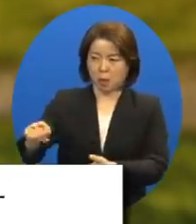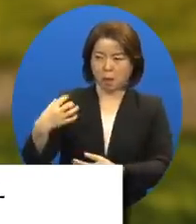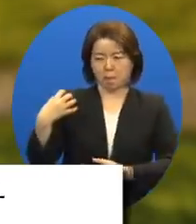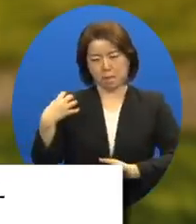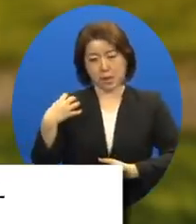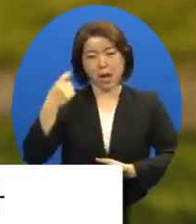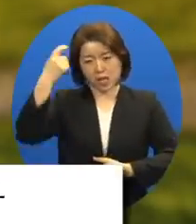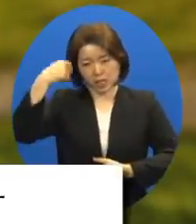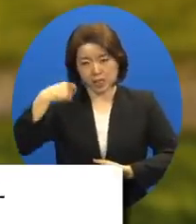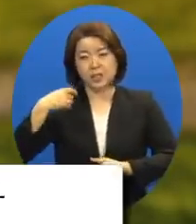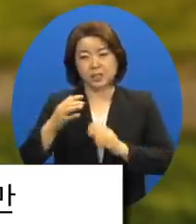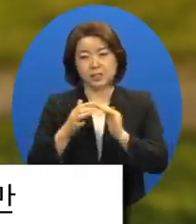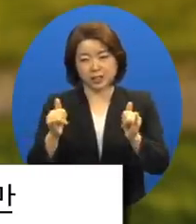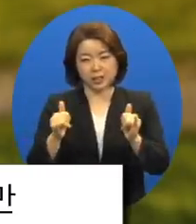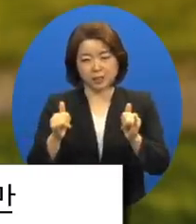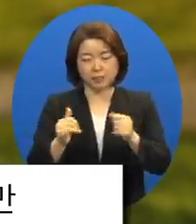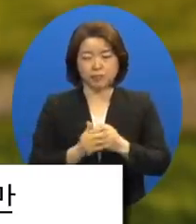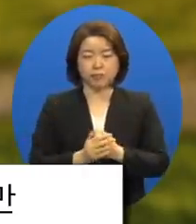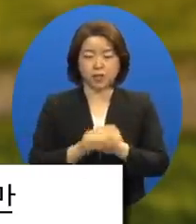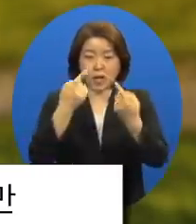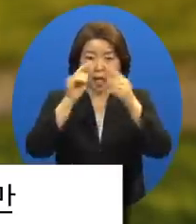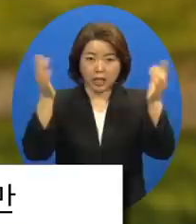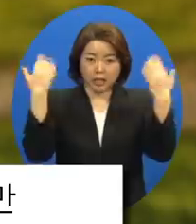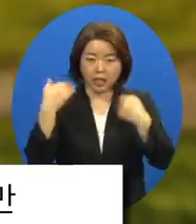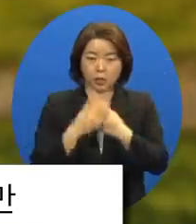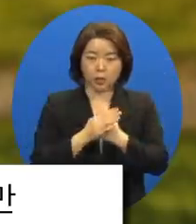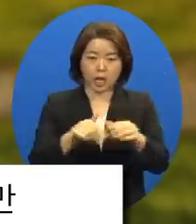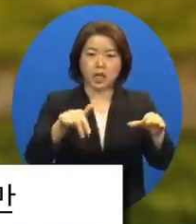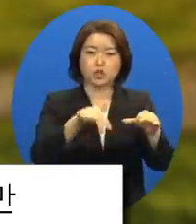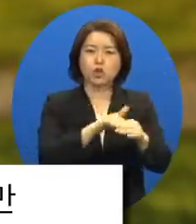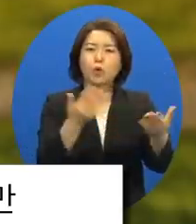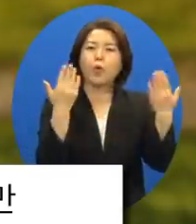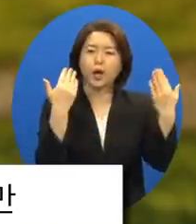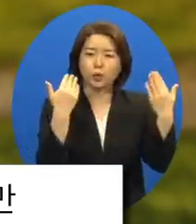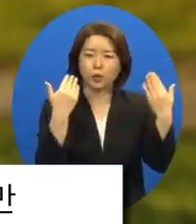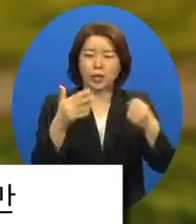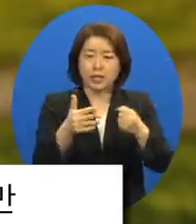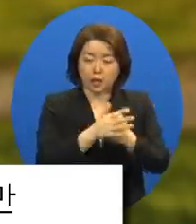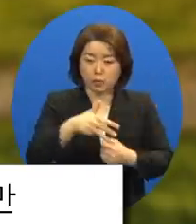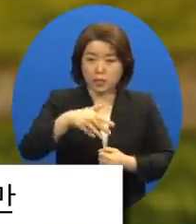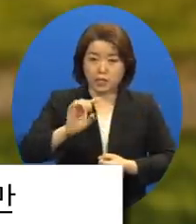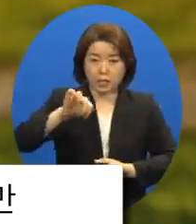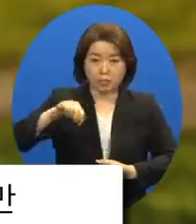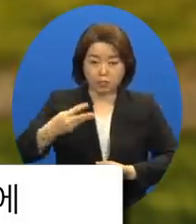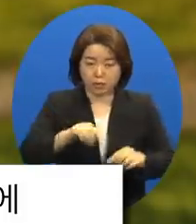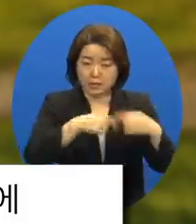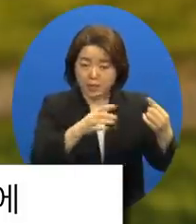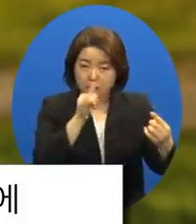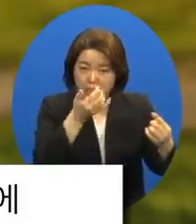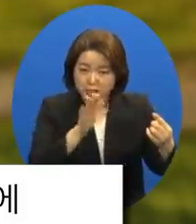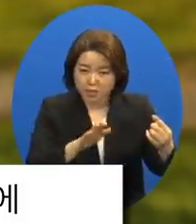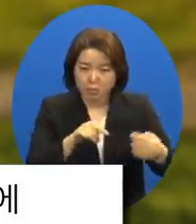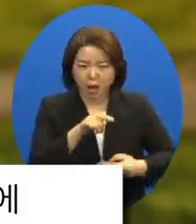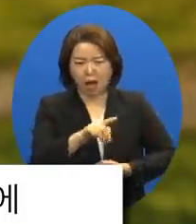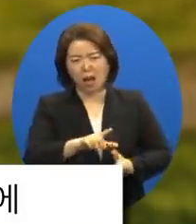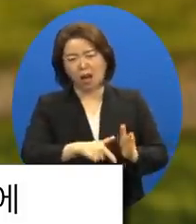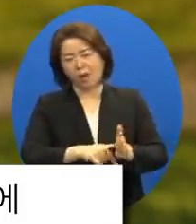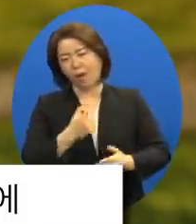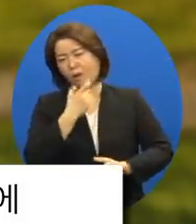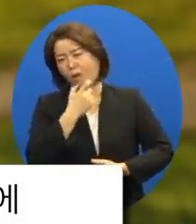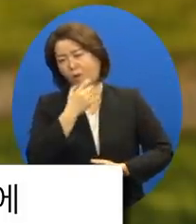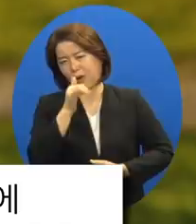사람이었습니다 대학교가 미션 스크린 관계로 체 프 레 참여하면 했지만 그 시간이 너무 싫었고